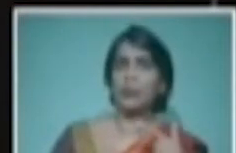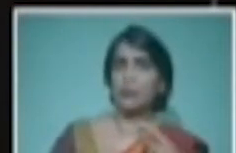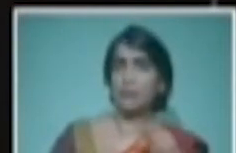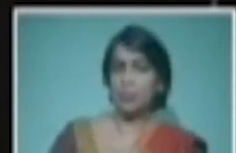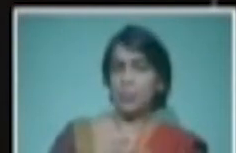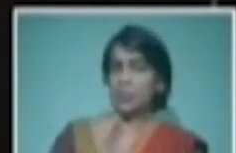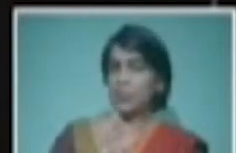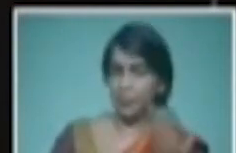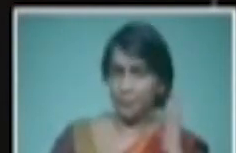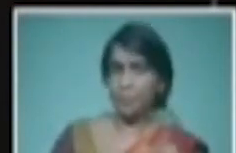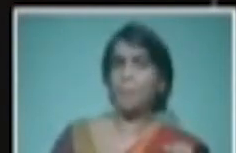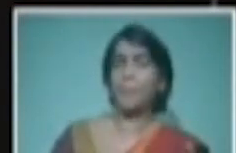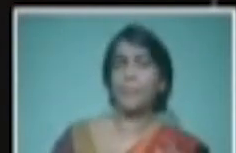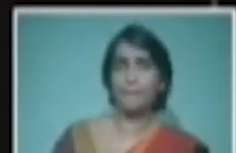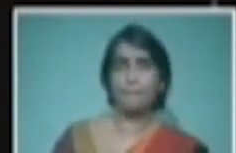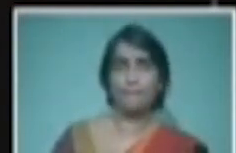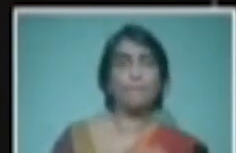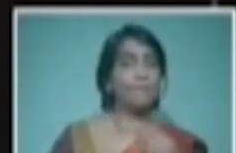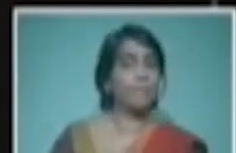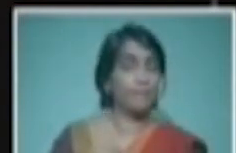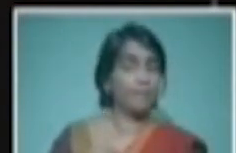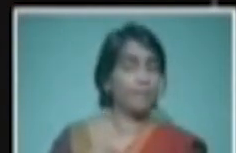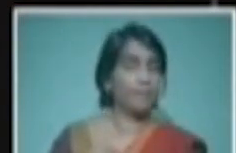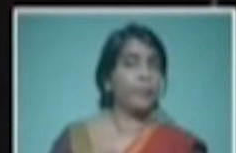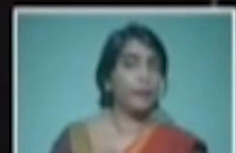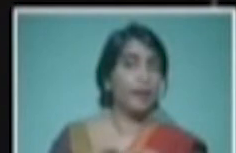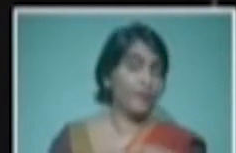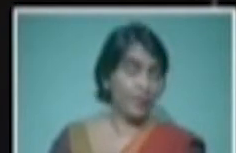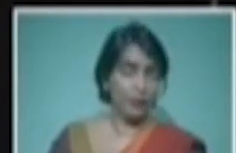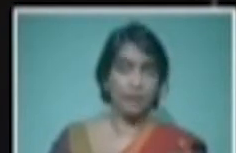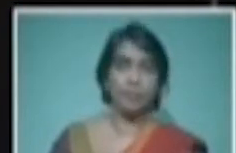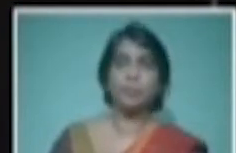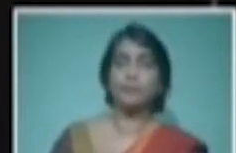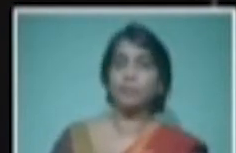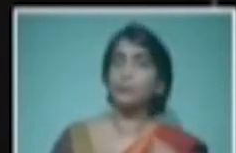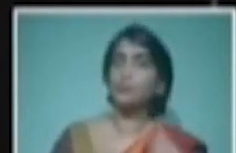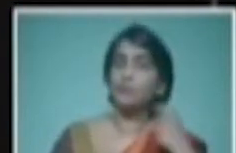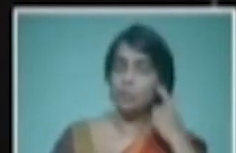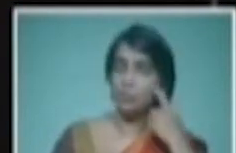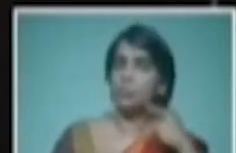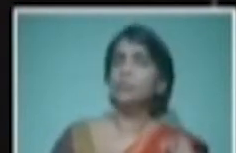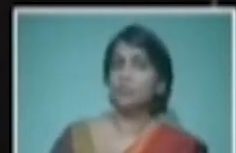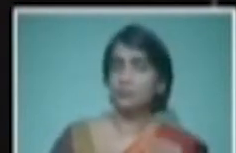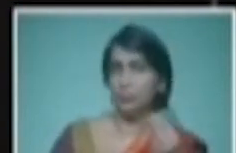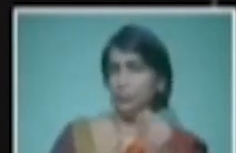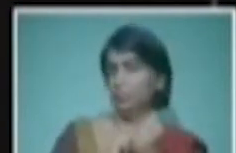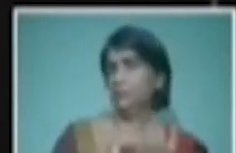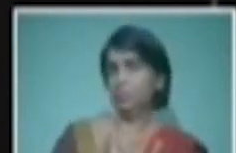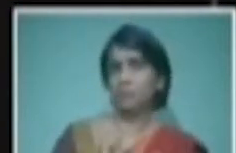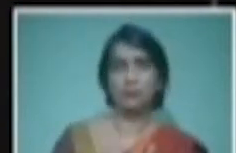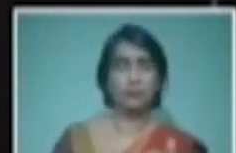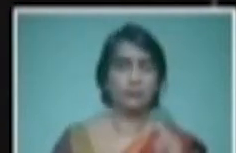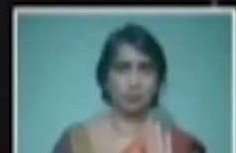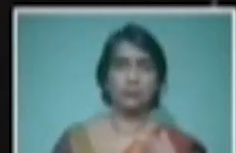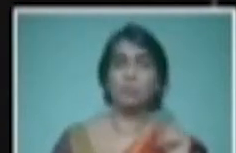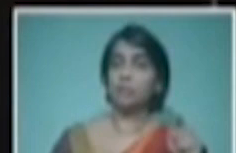වෙලා තියෙනවා මේ නිෂ්පාදනය නෙමේ මේ පිරුවැටුප මම හිතන්නේ අපි ඒකට යම්සි වැඩපිළිවෙලක් ගන්න ඕනේ මම